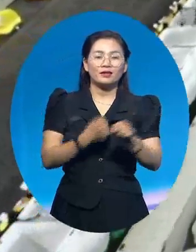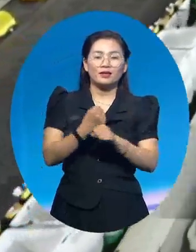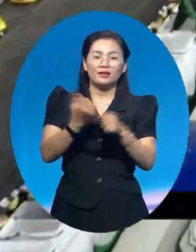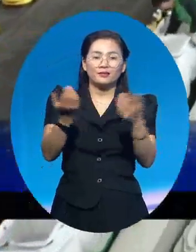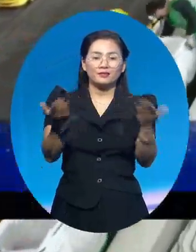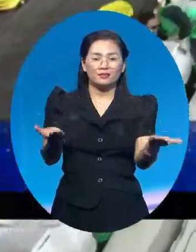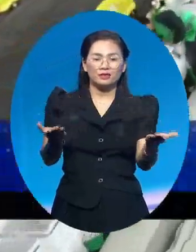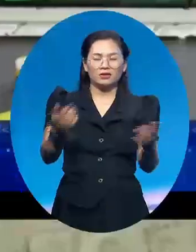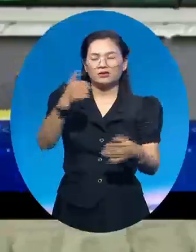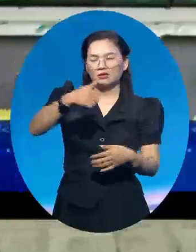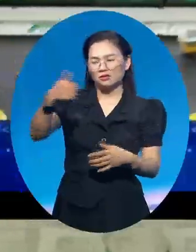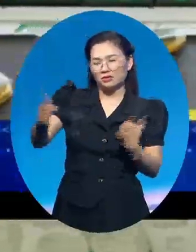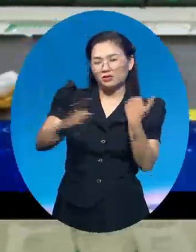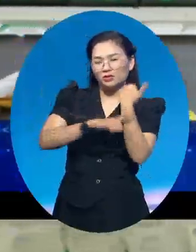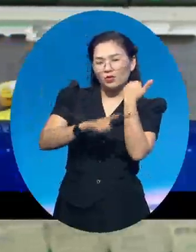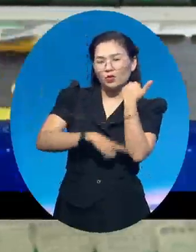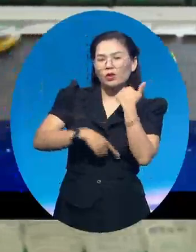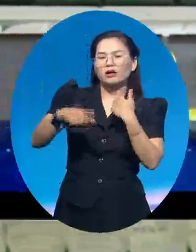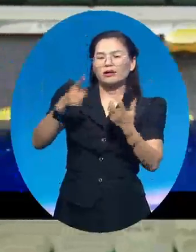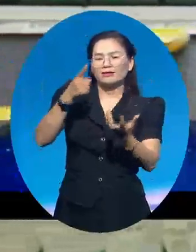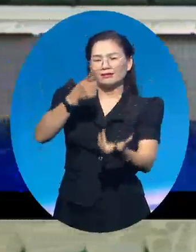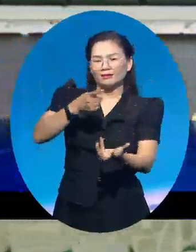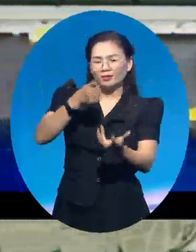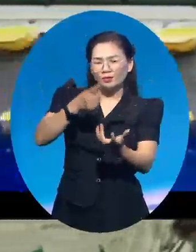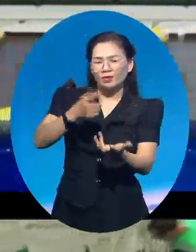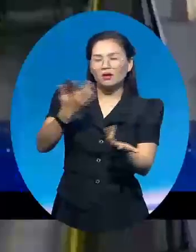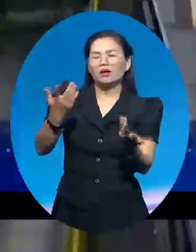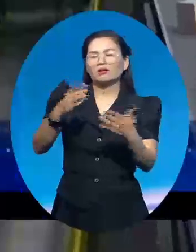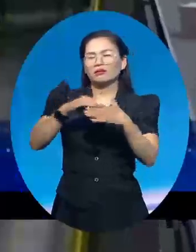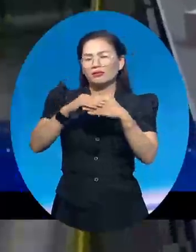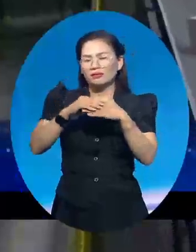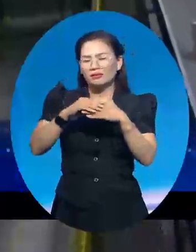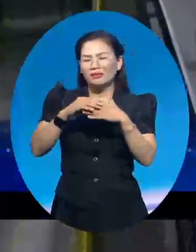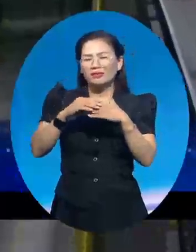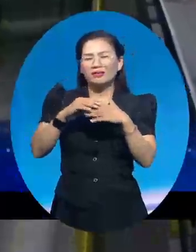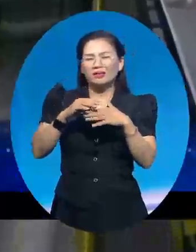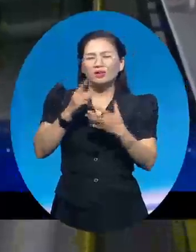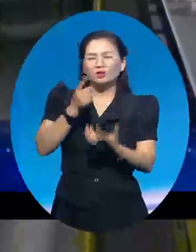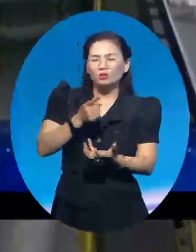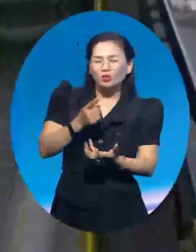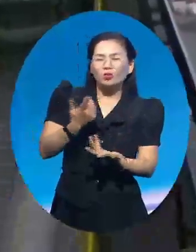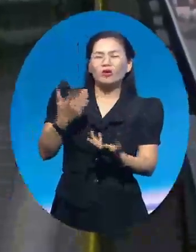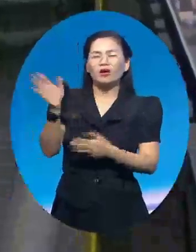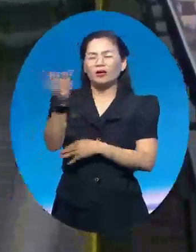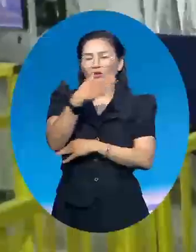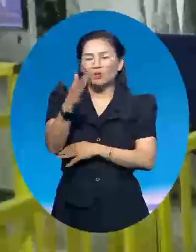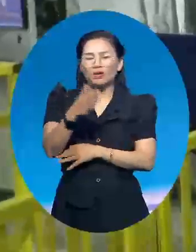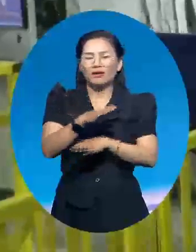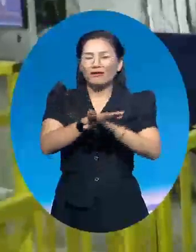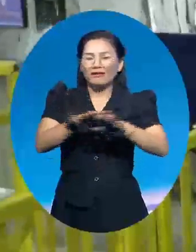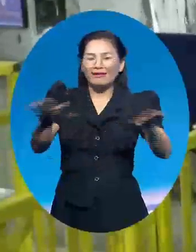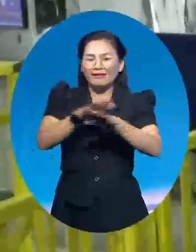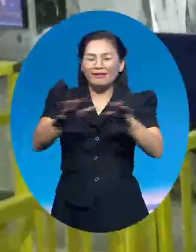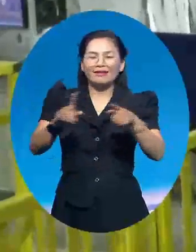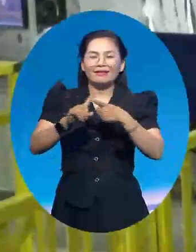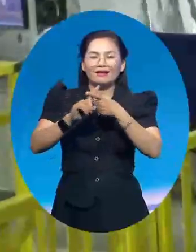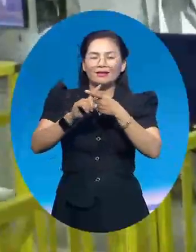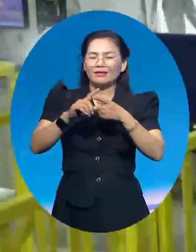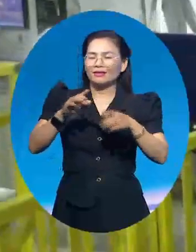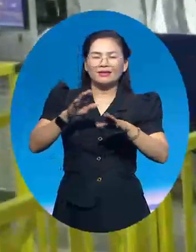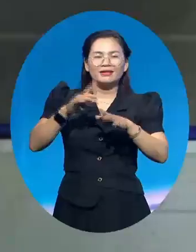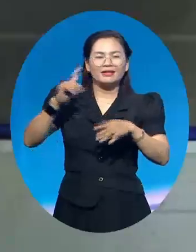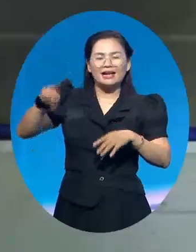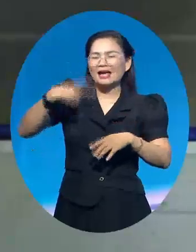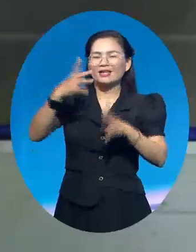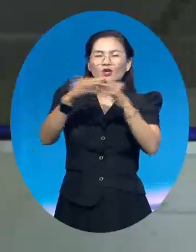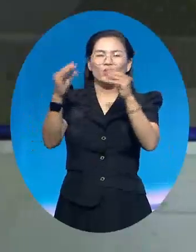Năm nay, người dân Trung Quốc được nghỉ lễ dài 8 ngày, từ ngày 29 tháng 9 đến ngày 6 tháng 10, nhờ hai sự kiện là Tết Trung Thu và ngày